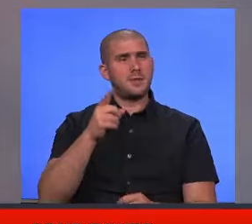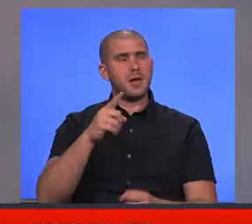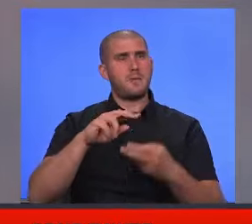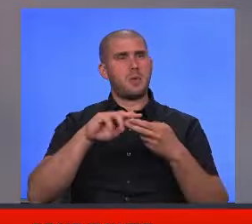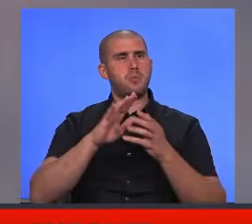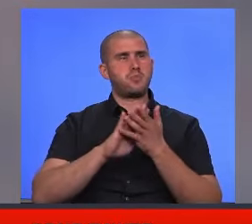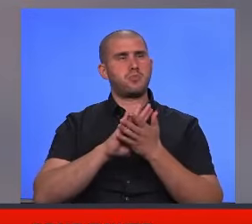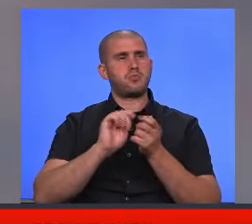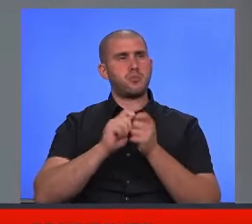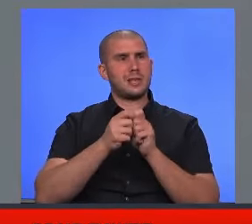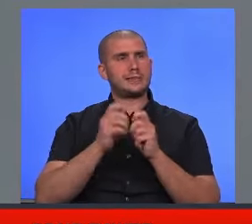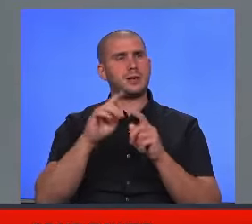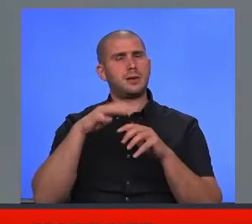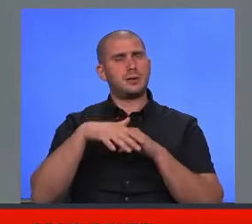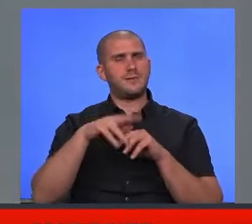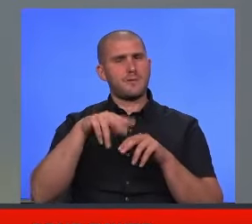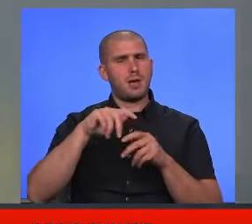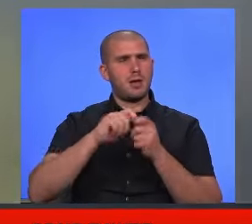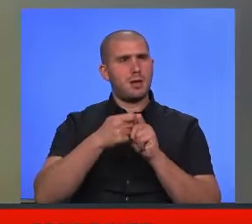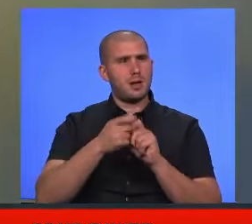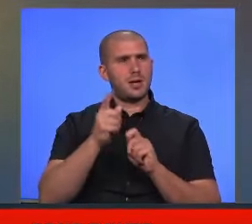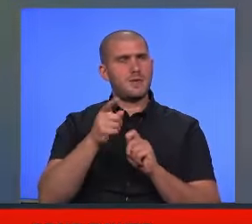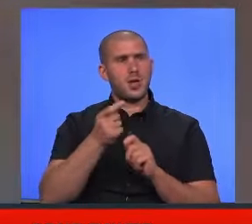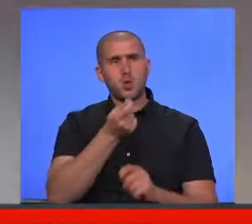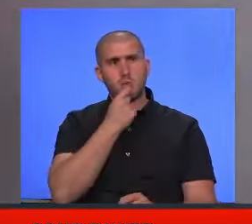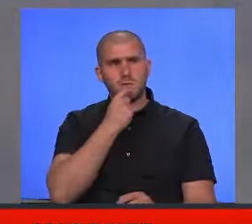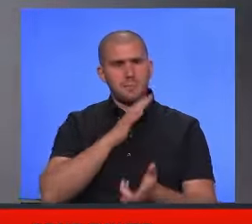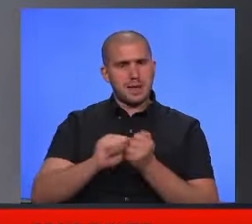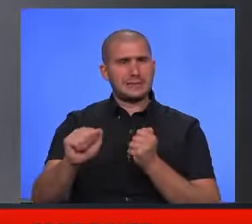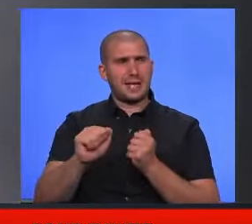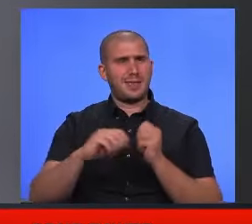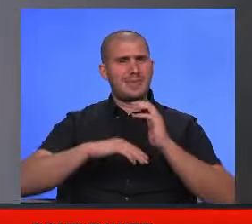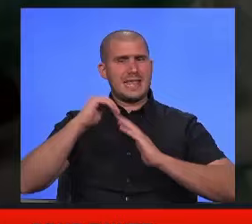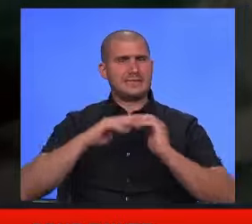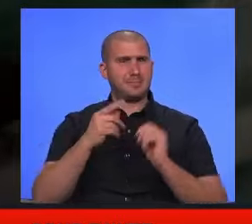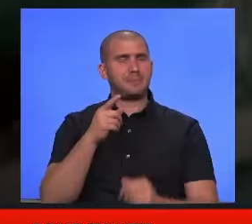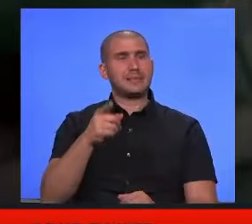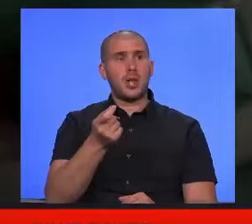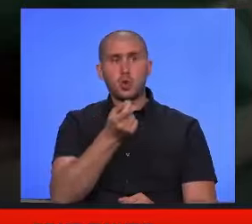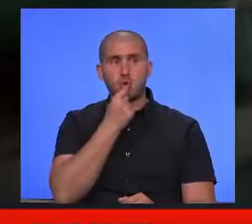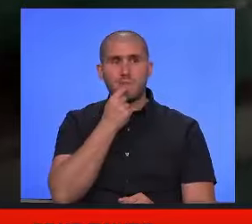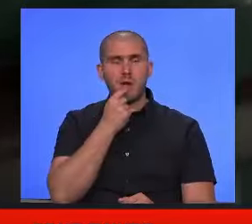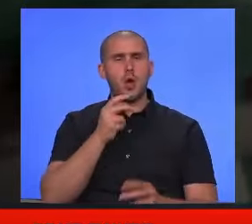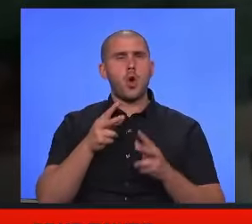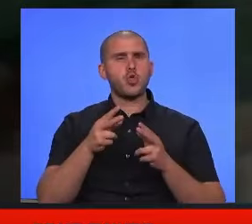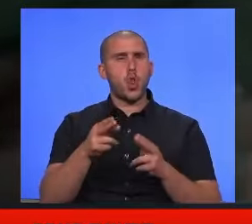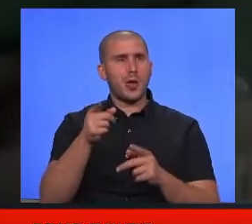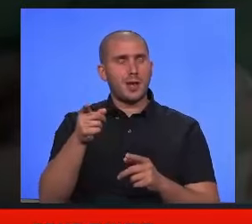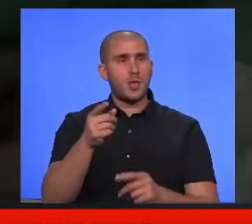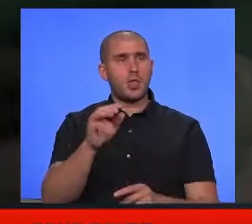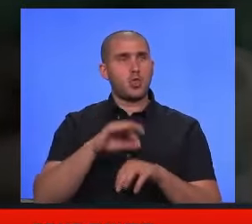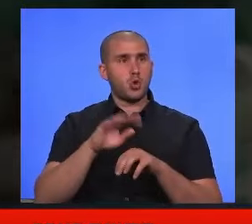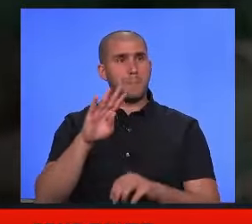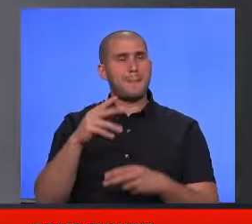in the gene makes the hook go away and the drug gets rid of the enzyme. מדובר בתרופה אונקולוגית. דוקטור בפ,